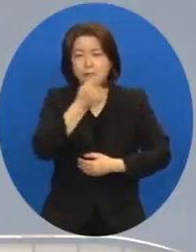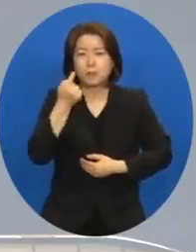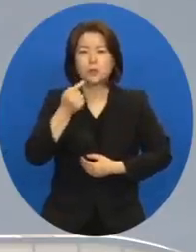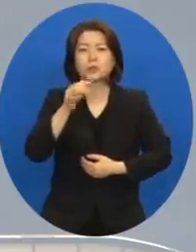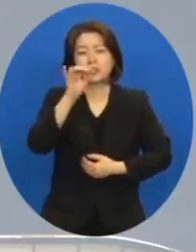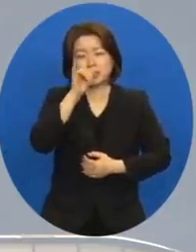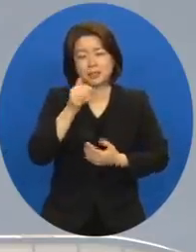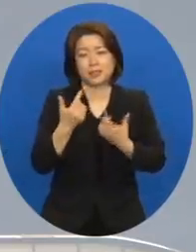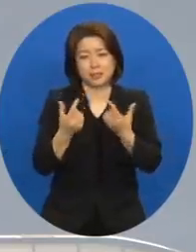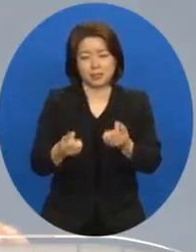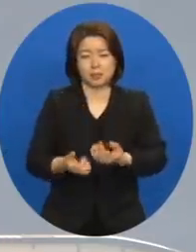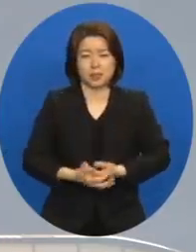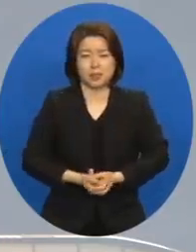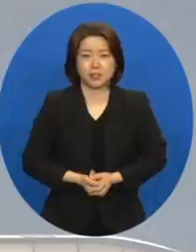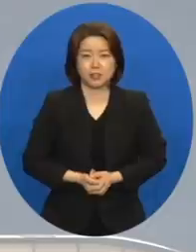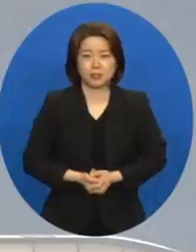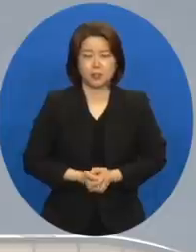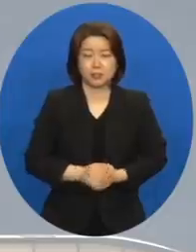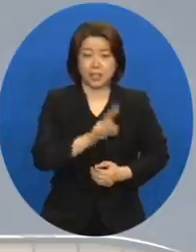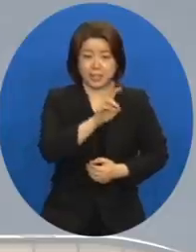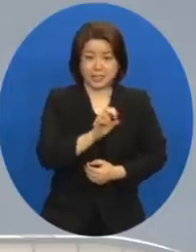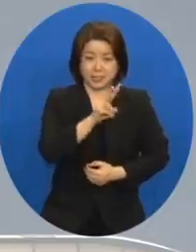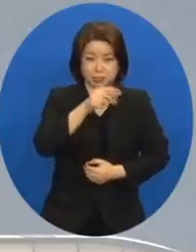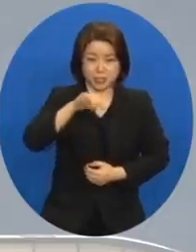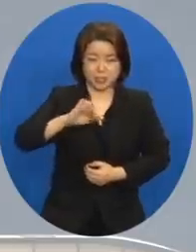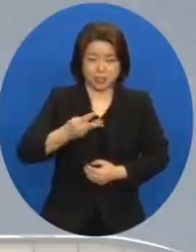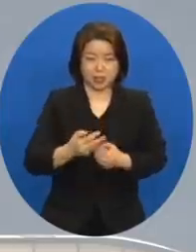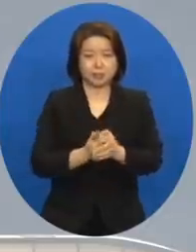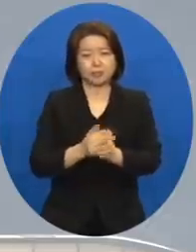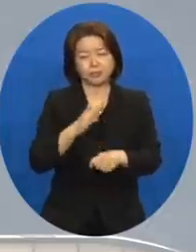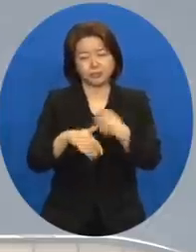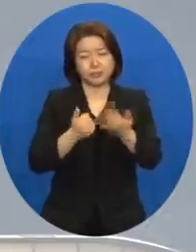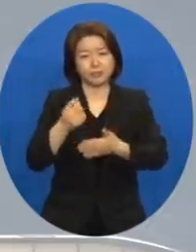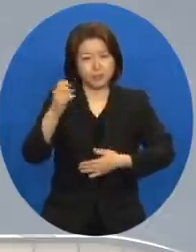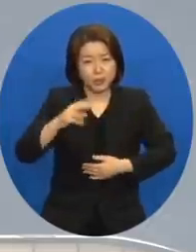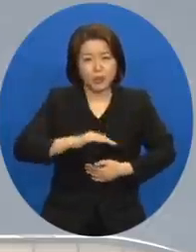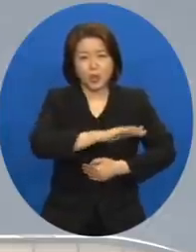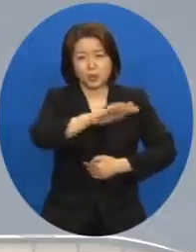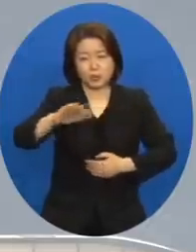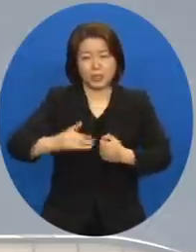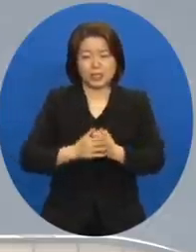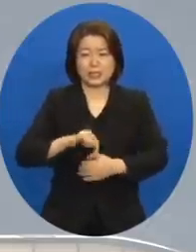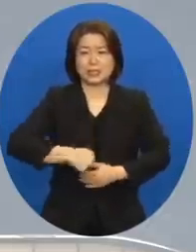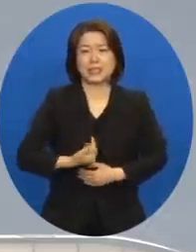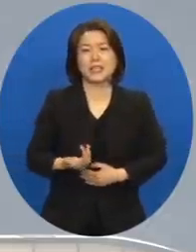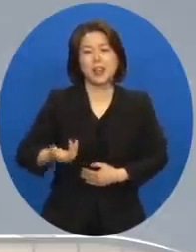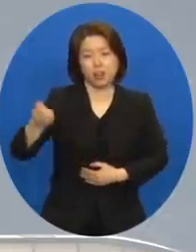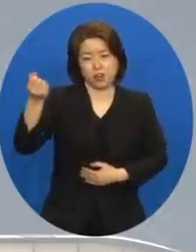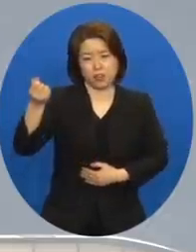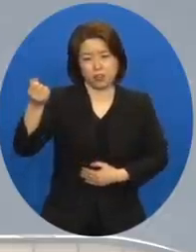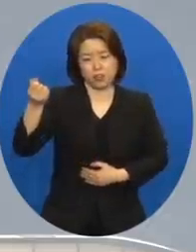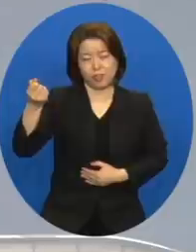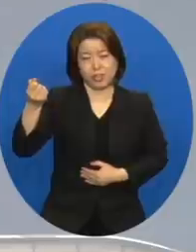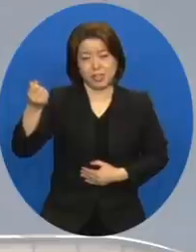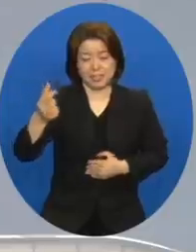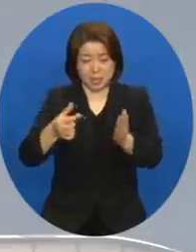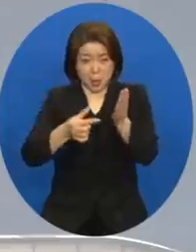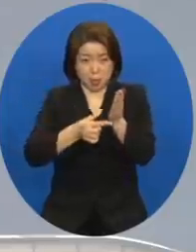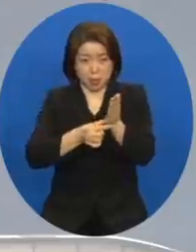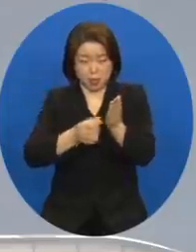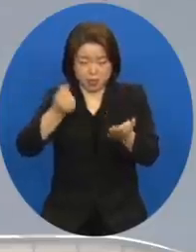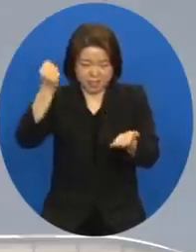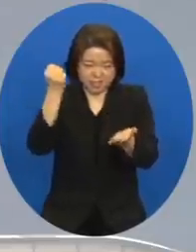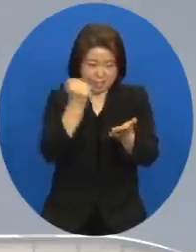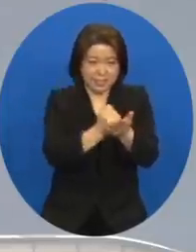되는 겁니다 22절에 하나님께서는 또한 우리를 자기의 것이라는 표로 인을 치시고